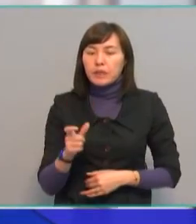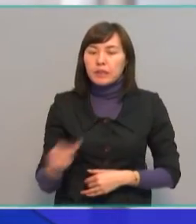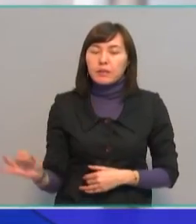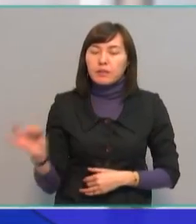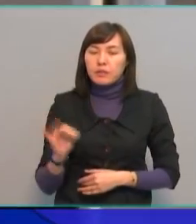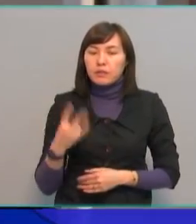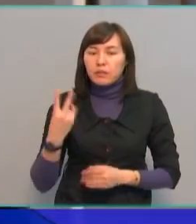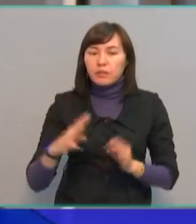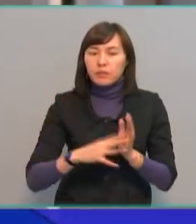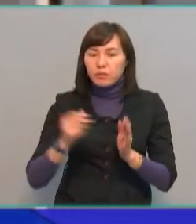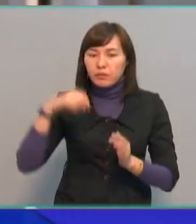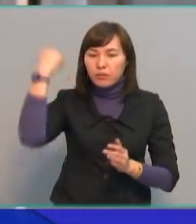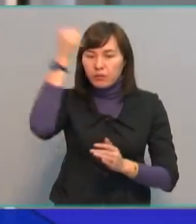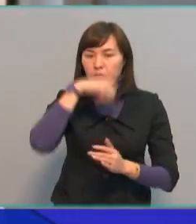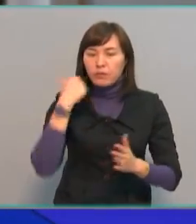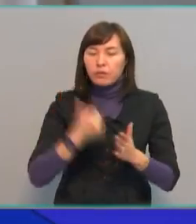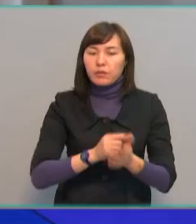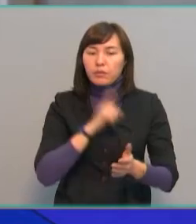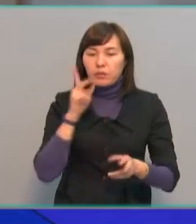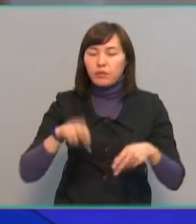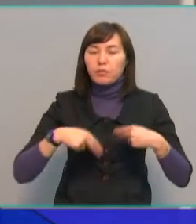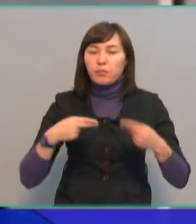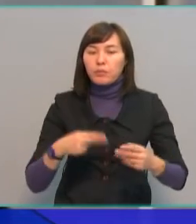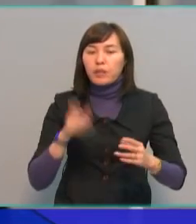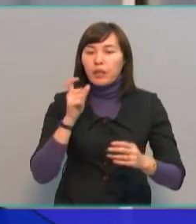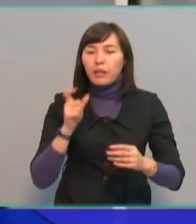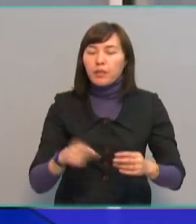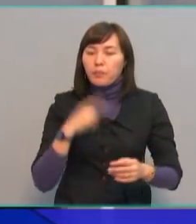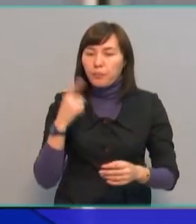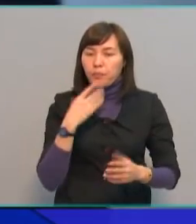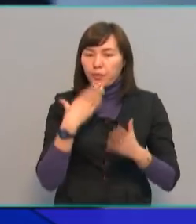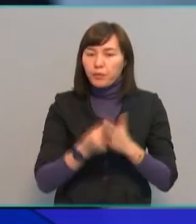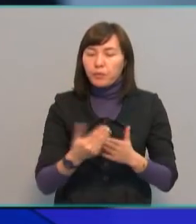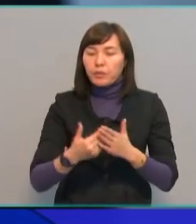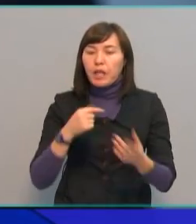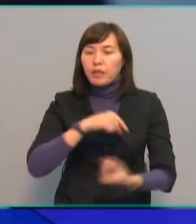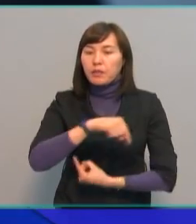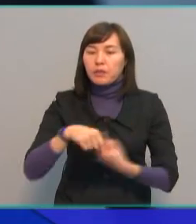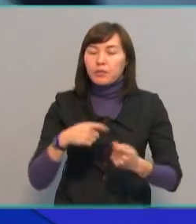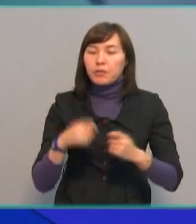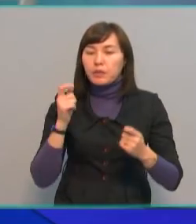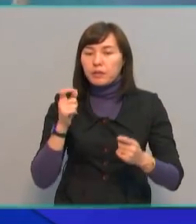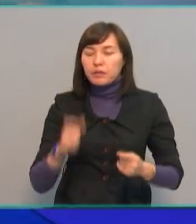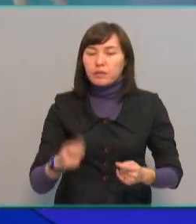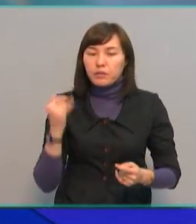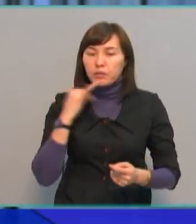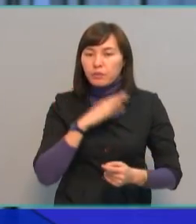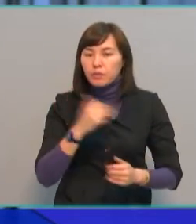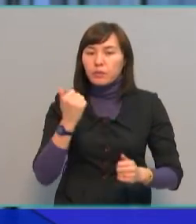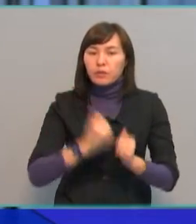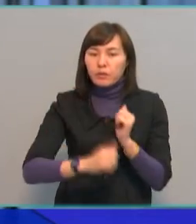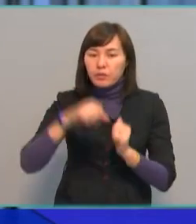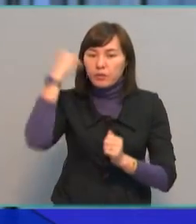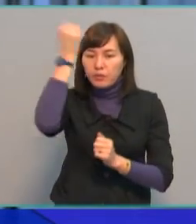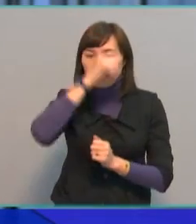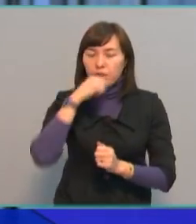және 29 жасқа толмаған жастарға беріледі. Мамандардың айтуынша өз алдына кәсіп ашамын деушілердің қатары жыл санап